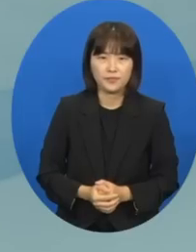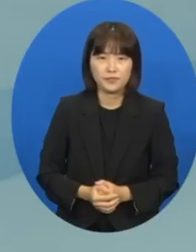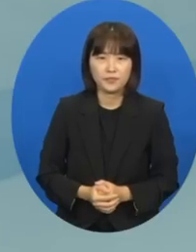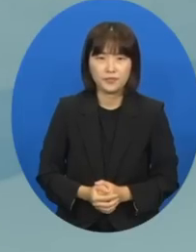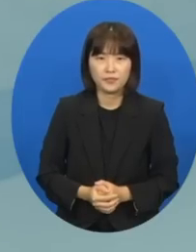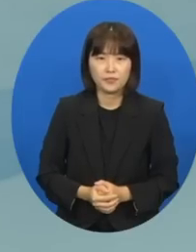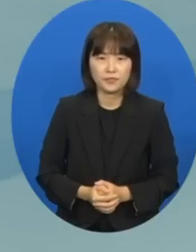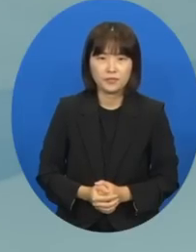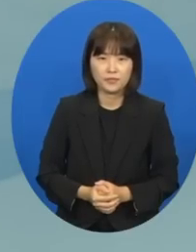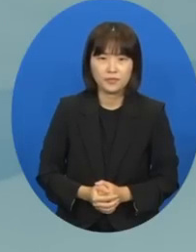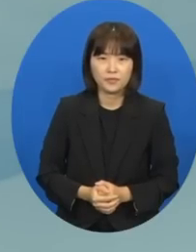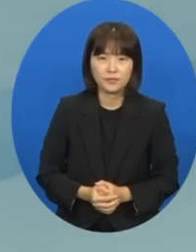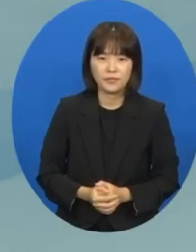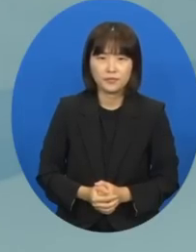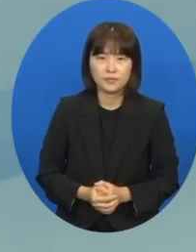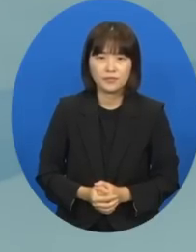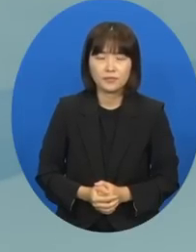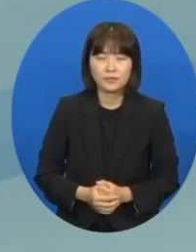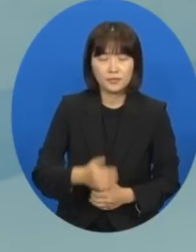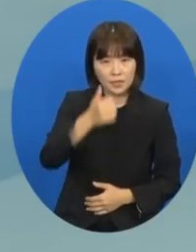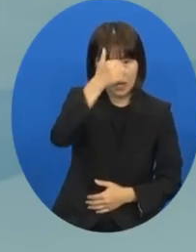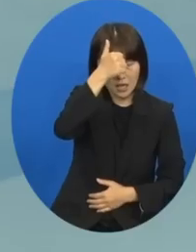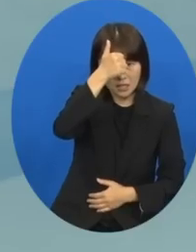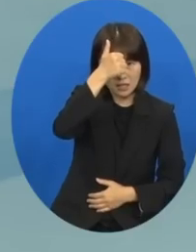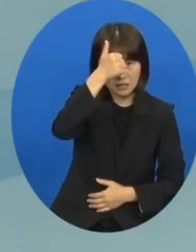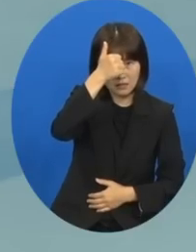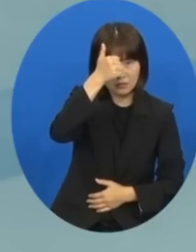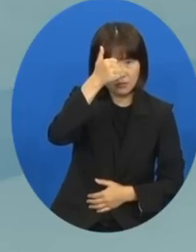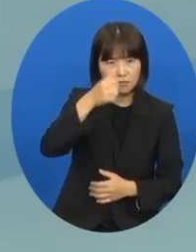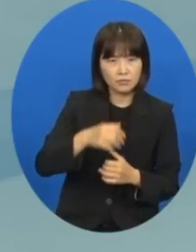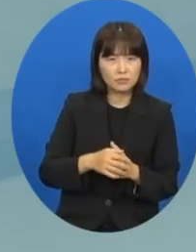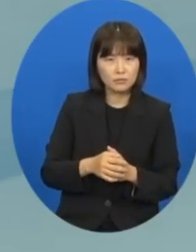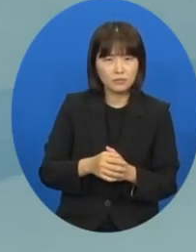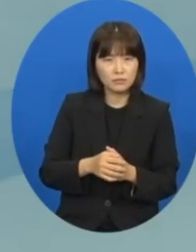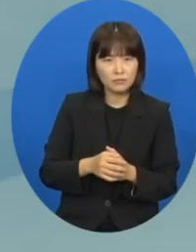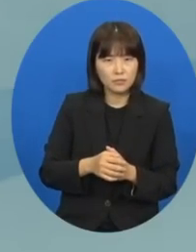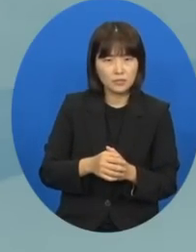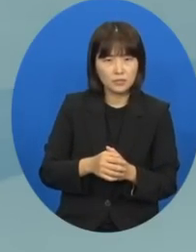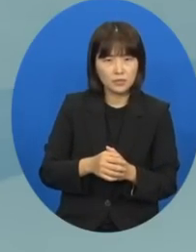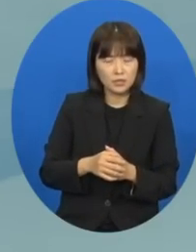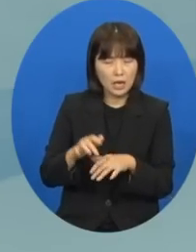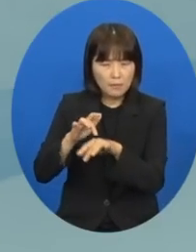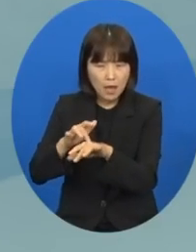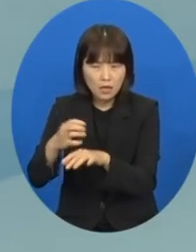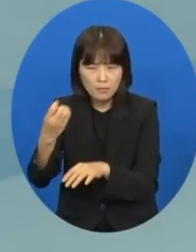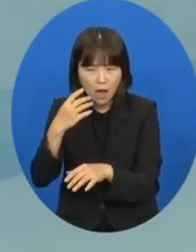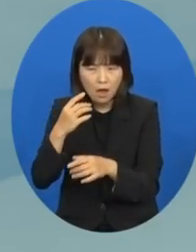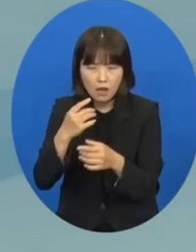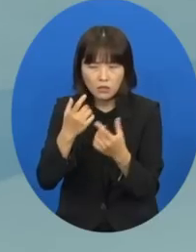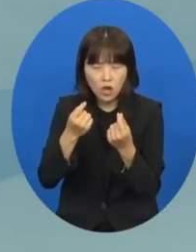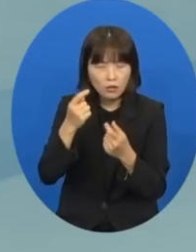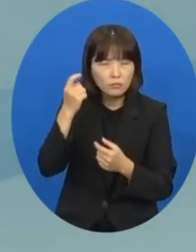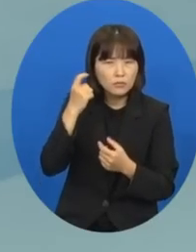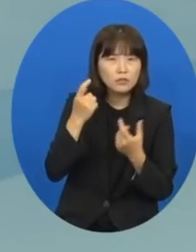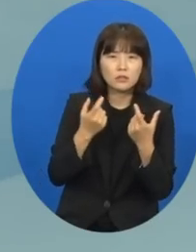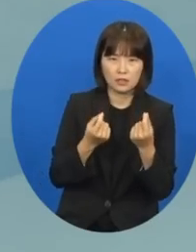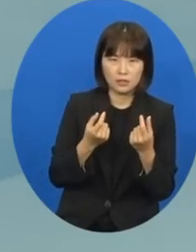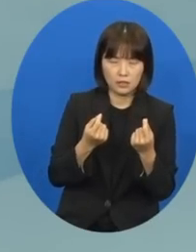처음에 아담이 이렇게 들은 게 아닌가. 그러니까 지금 마귀는요 이 not을